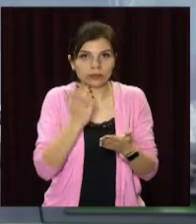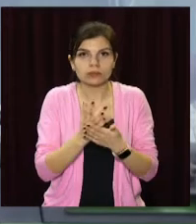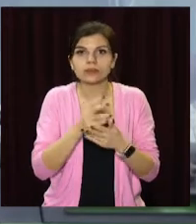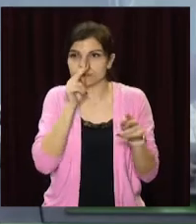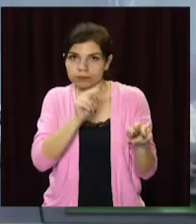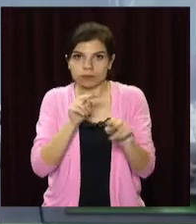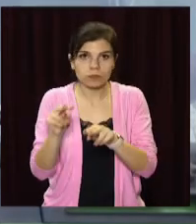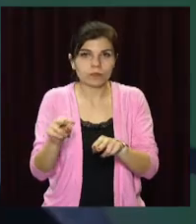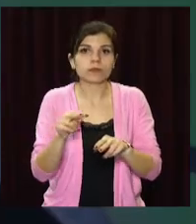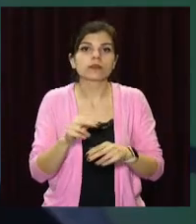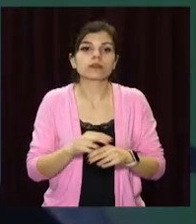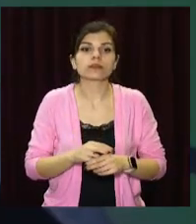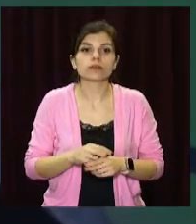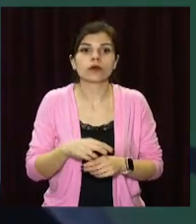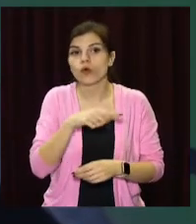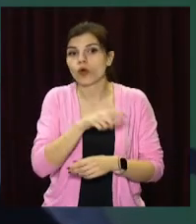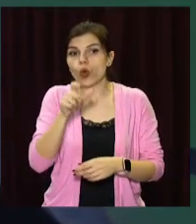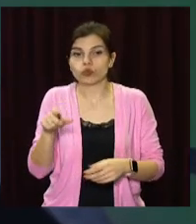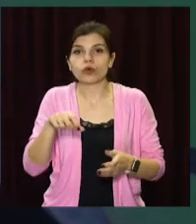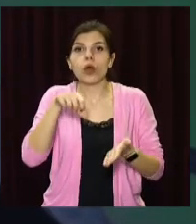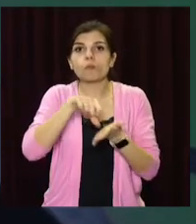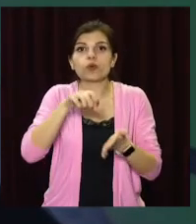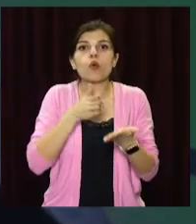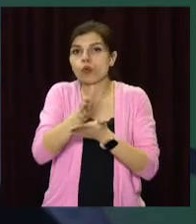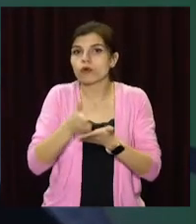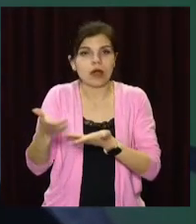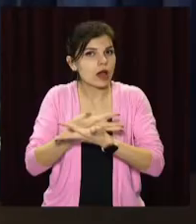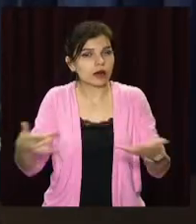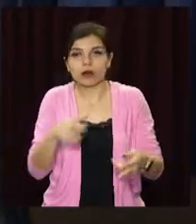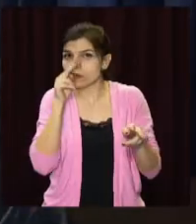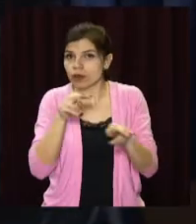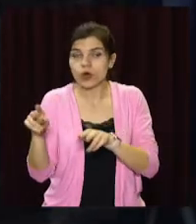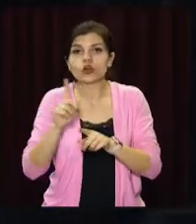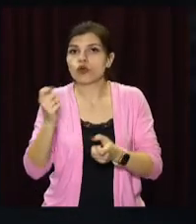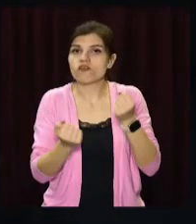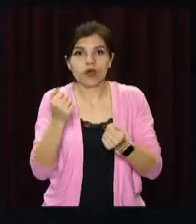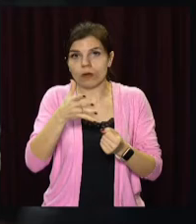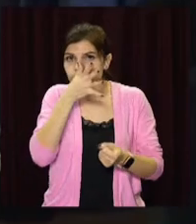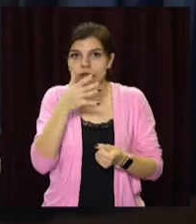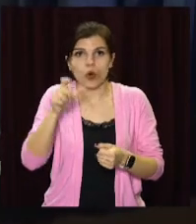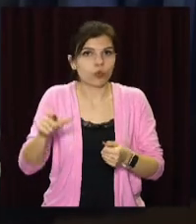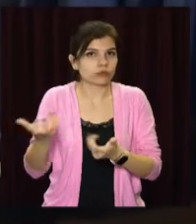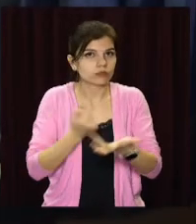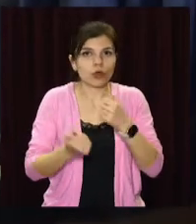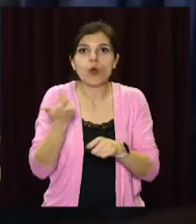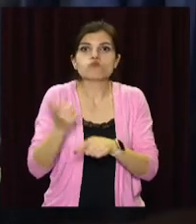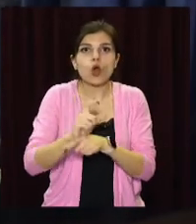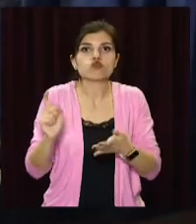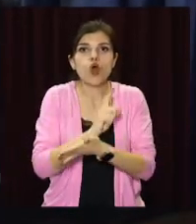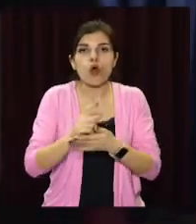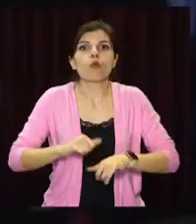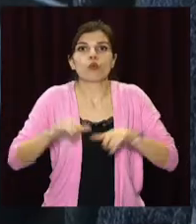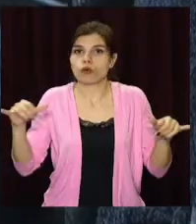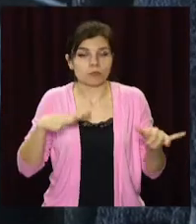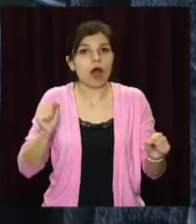транспортному департаменті міськради. Вони працюють на різних напрямах. Стежать, щоб водії не брали пасажирів понаднормово, а люди